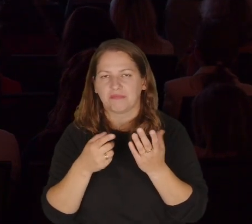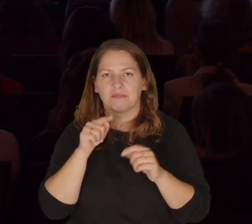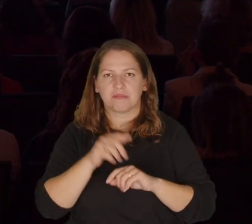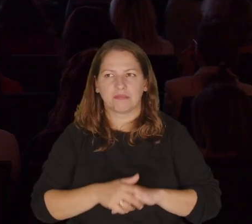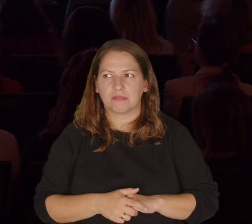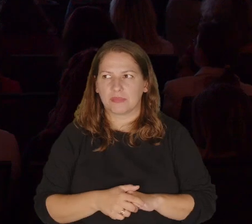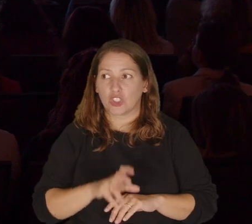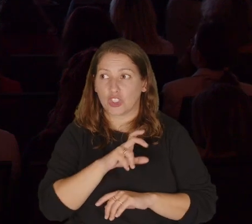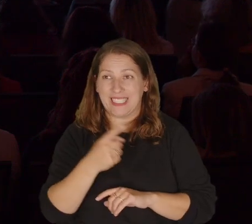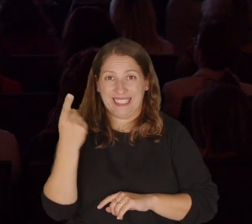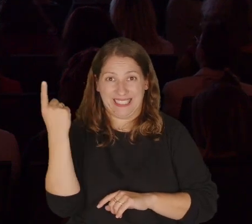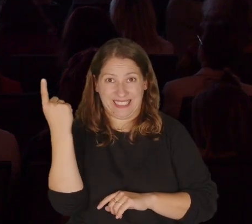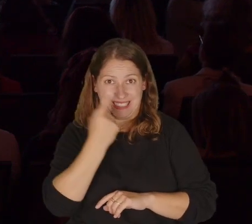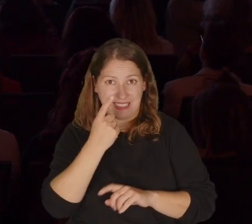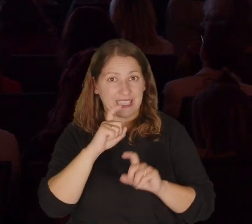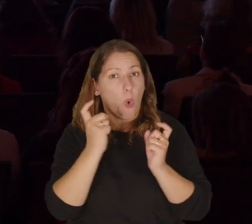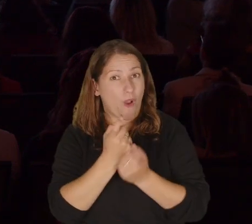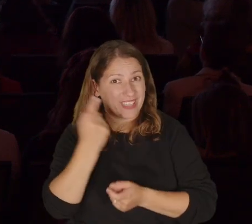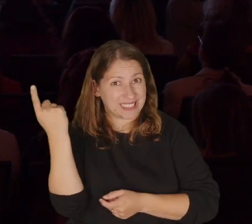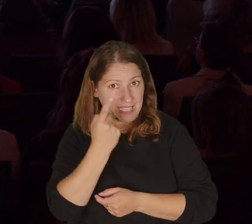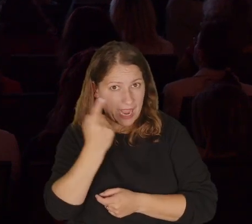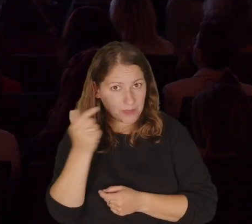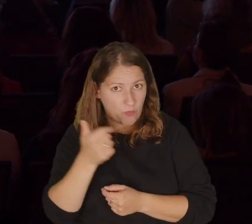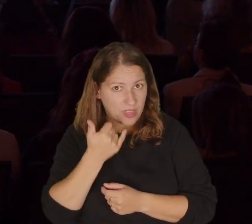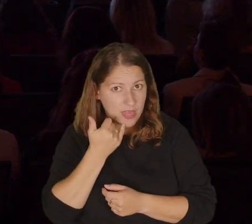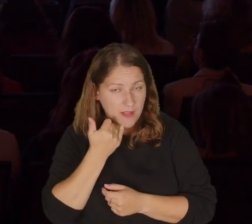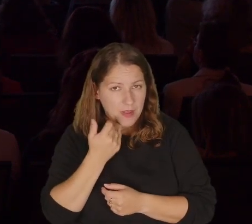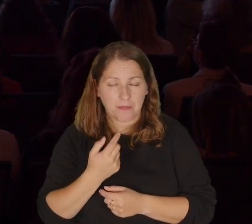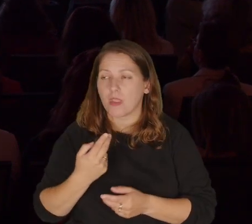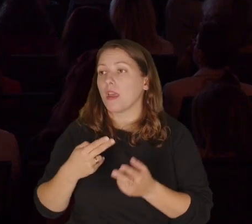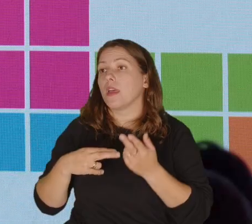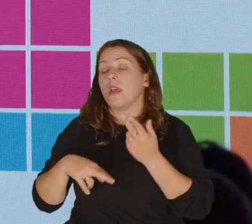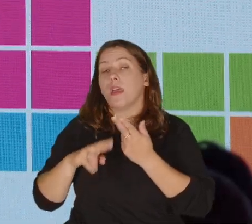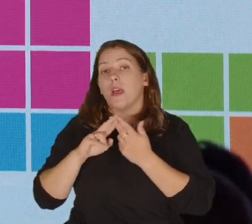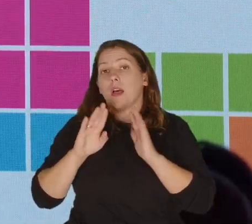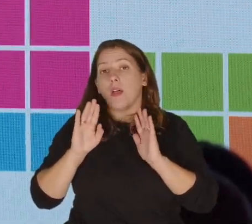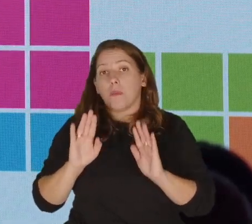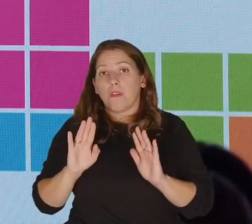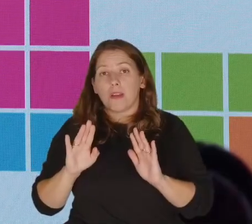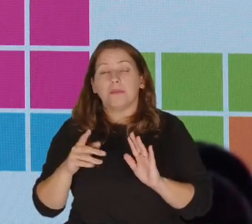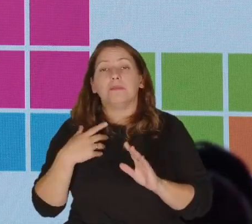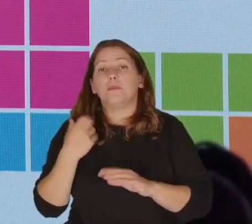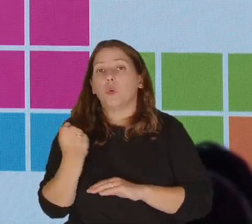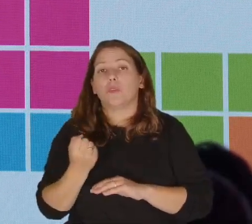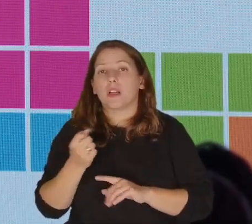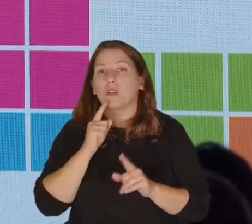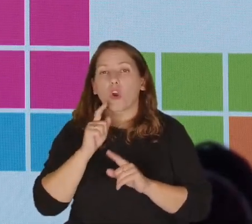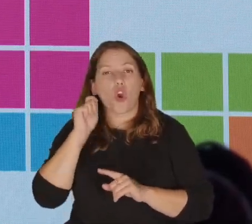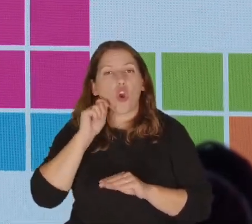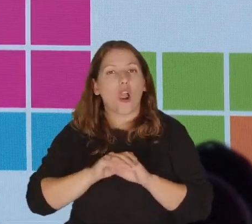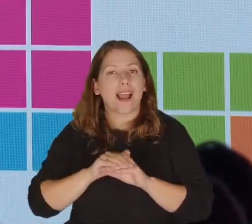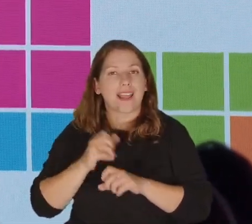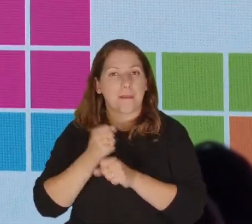zakaz? Trzy znaki zapytania. Odpowiem posiłkując się rozmową z kolegą,